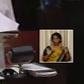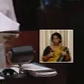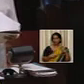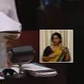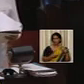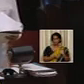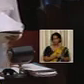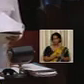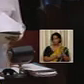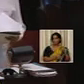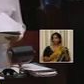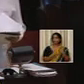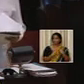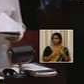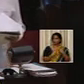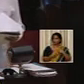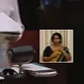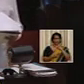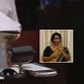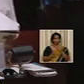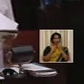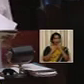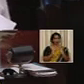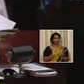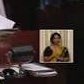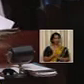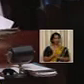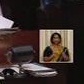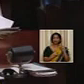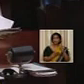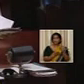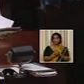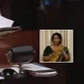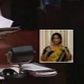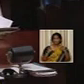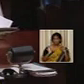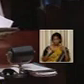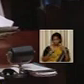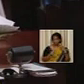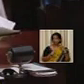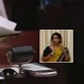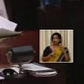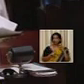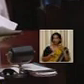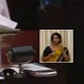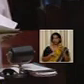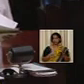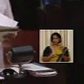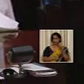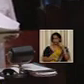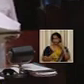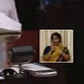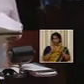තිබෙනවා. අපිට දැනුම් දුන්නා උපදේශක කාරක සභාවේදී මේ ඉතිරි 780න් 300කට අධික